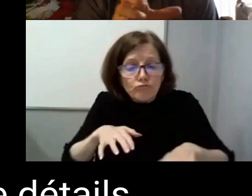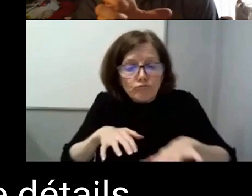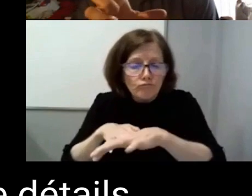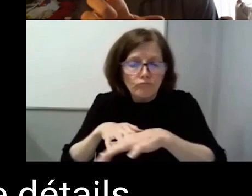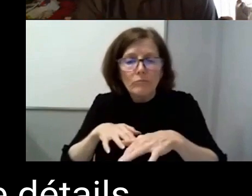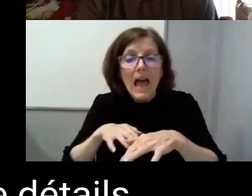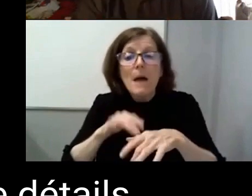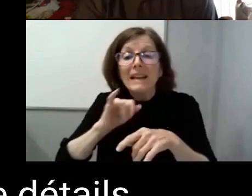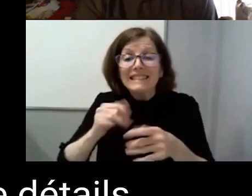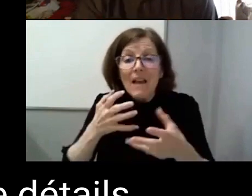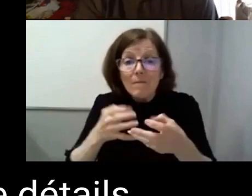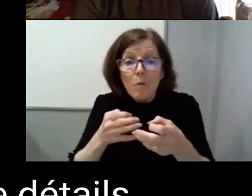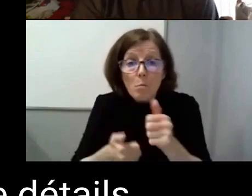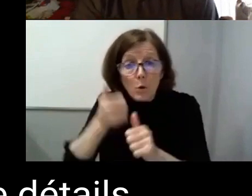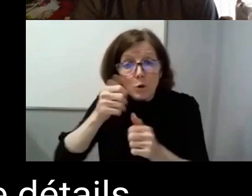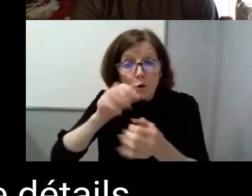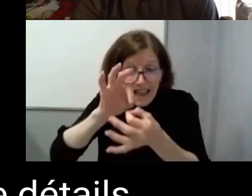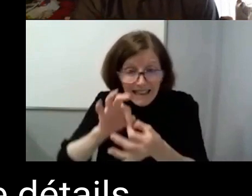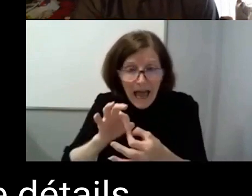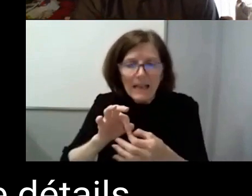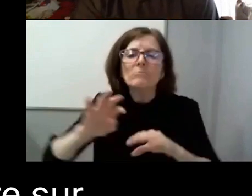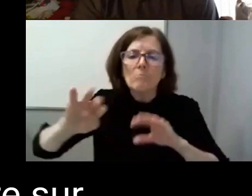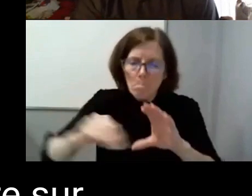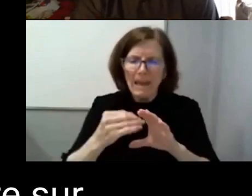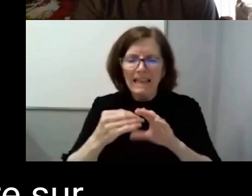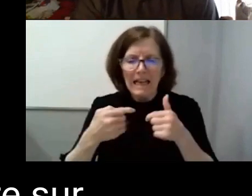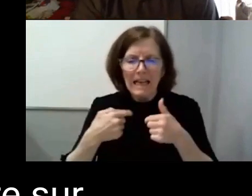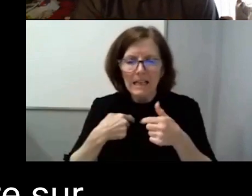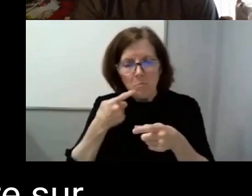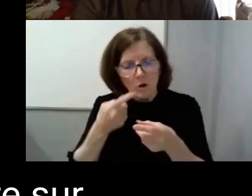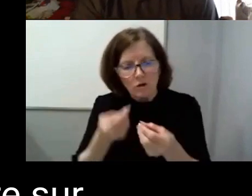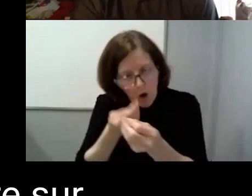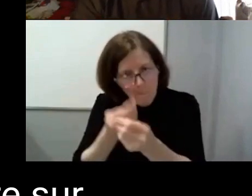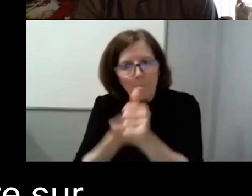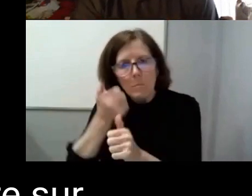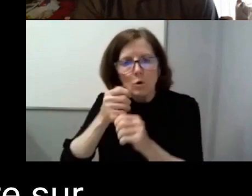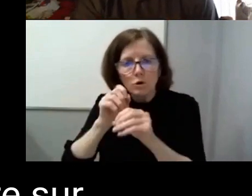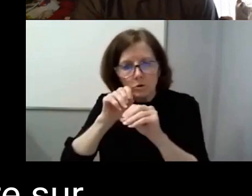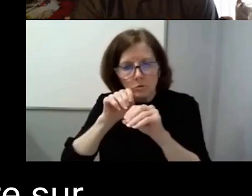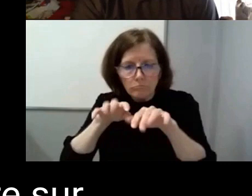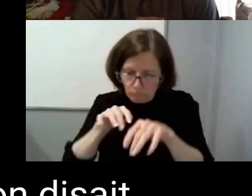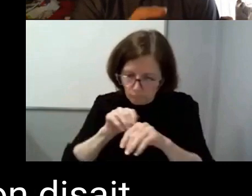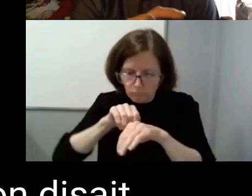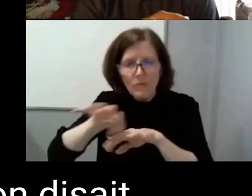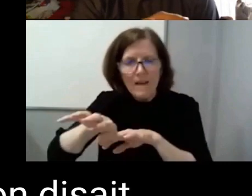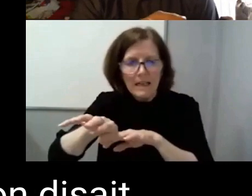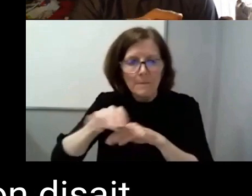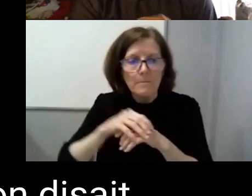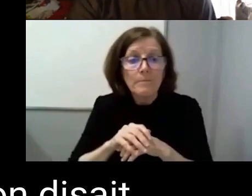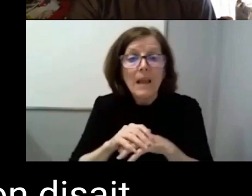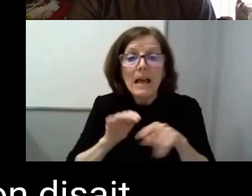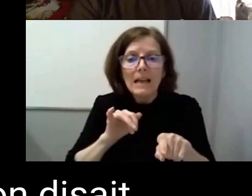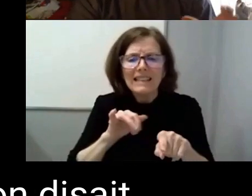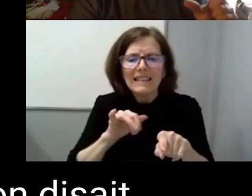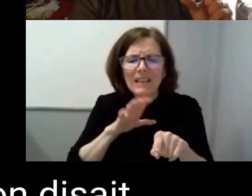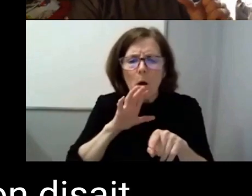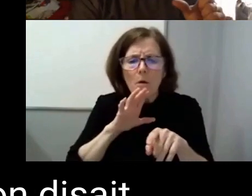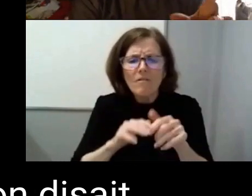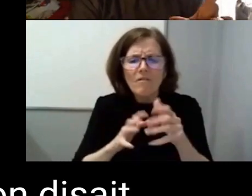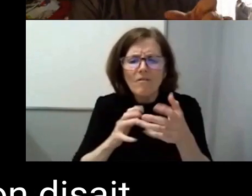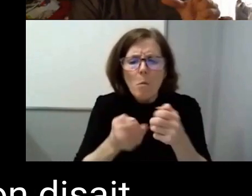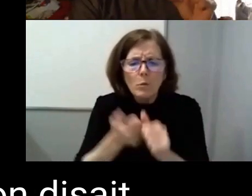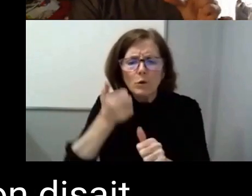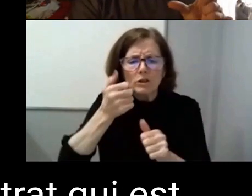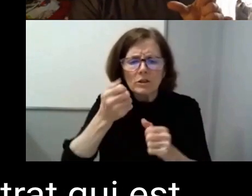puis je vous donnerai plus de détails. Ici, je voulais m'attarder encore sur la notion du substrat. Tout à l'heure, on disait que